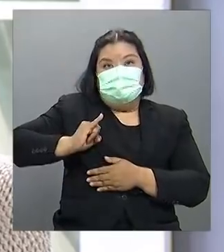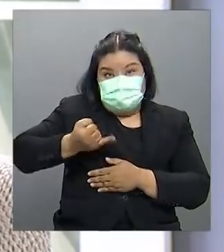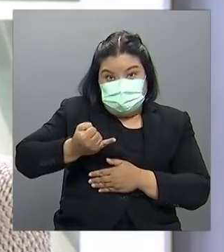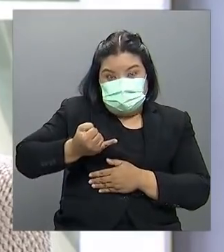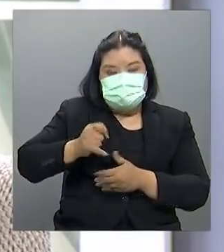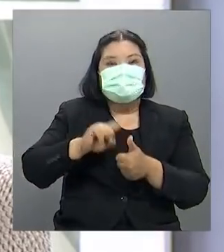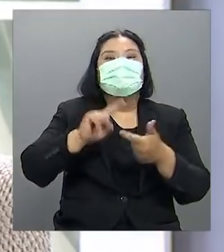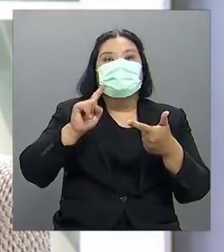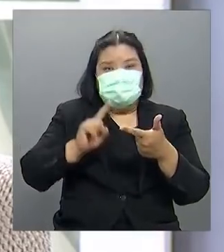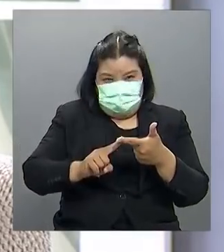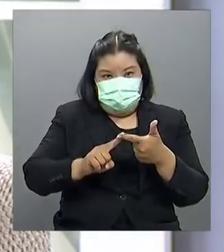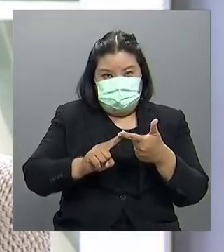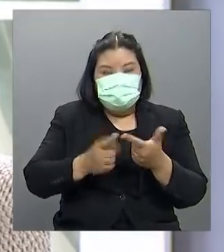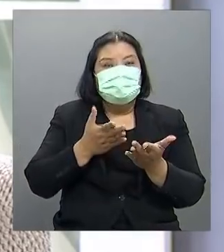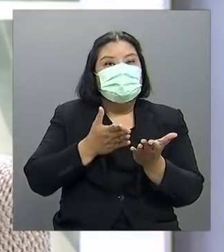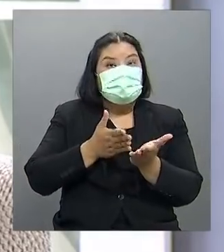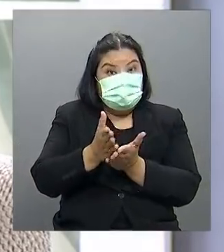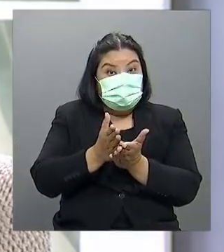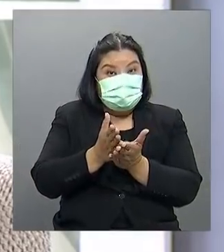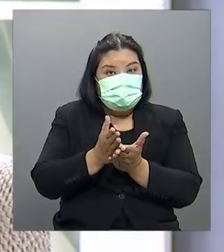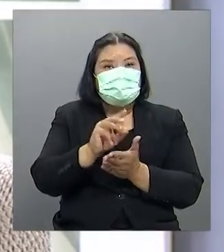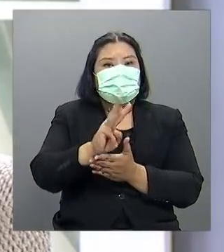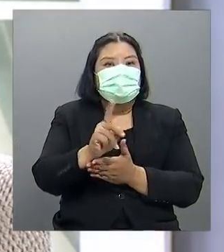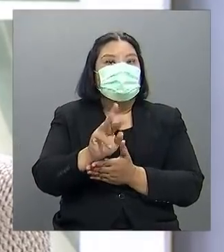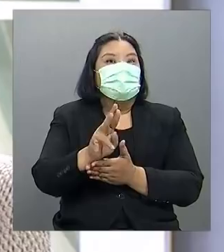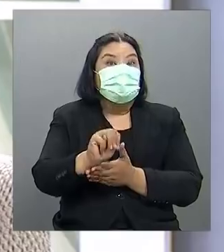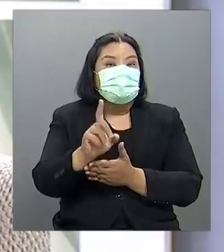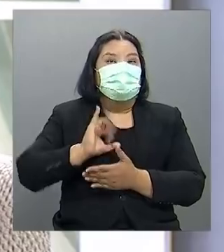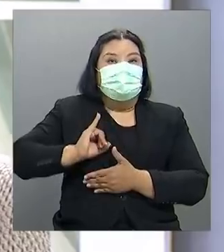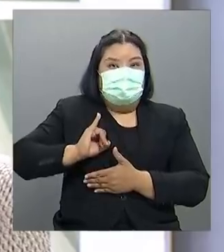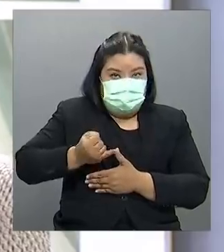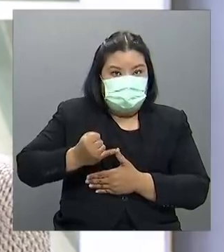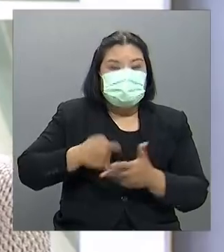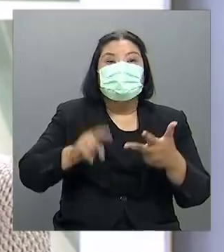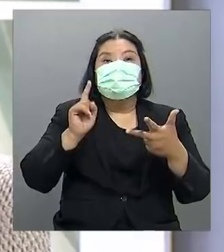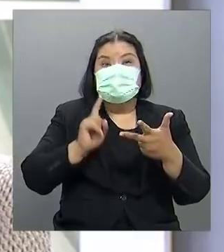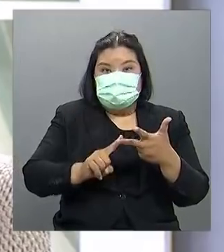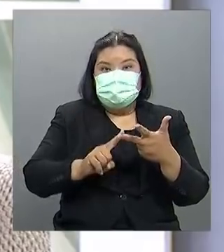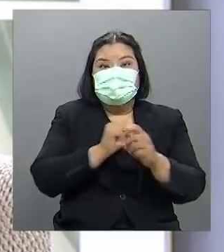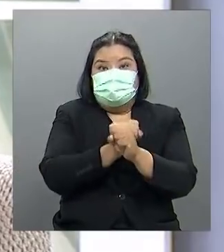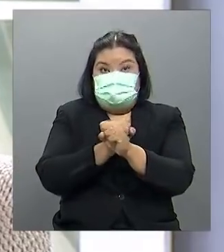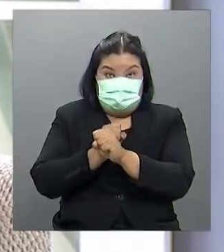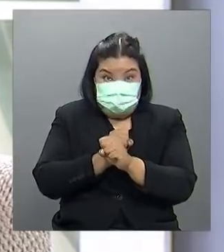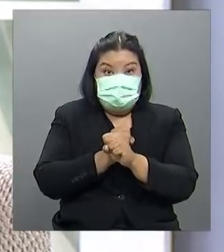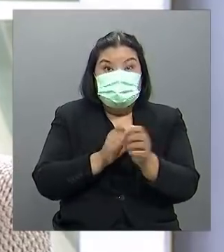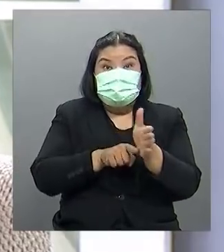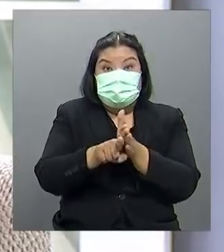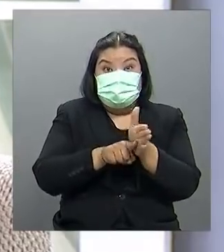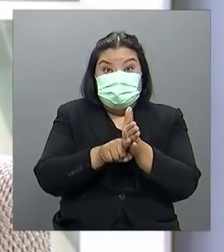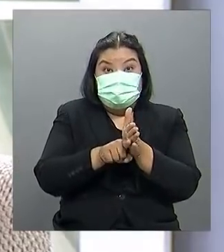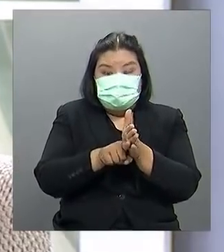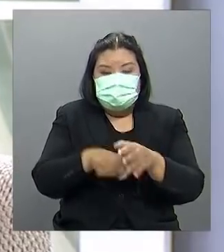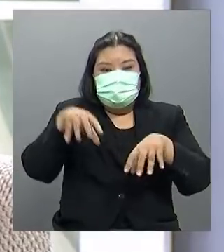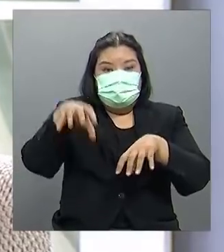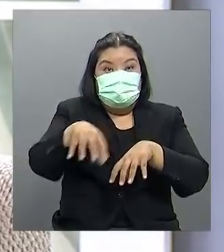วกรรมศาสตร์จุฬาแล้วก็เครือข่ายร่วมกับทางสถาบันป้องกันควบคุมโรคเขตเมืองนะครับอย่างที่บอกไปว่าพอจัดทำเป็นกล่องนี้ขึ้